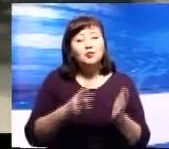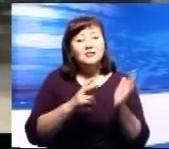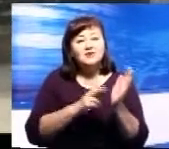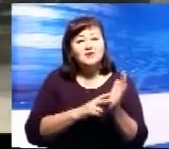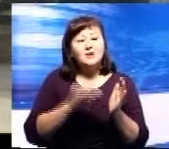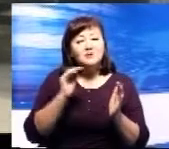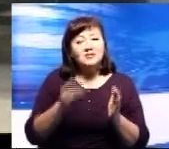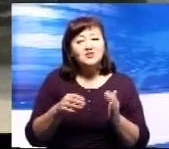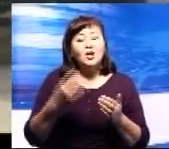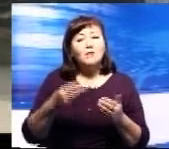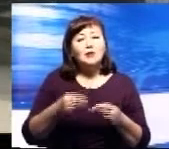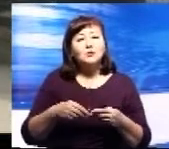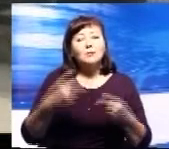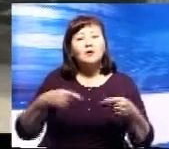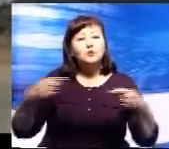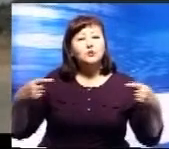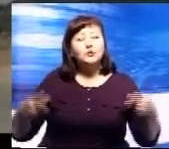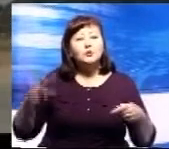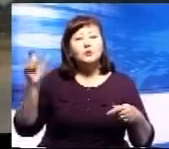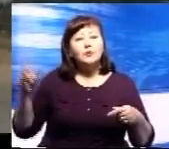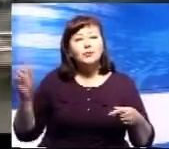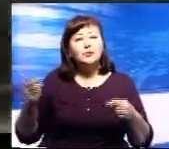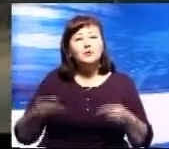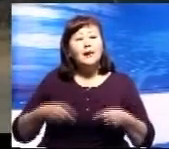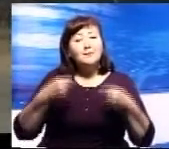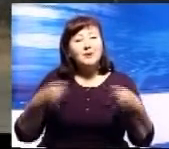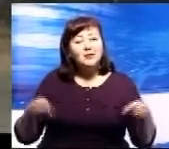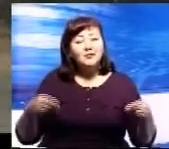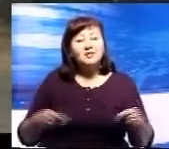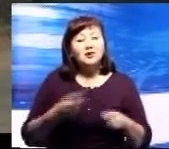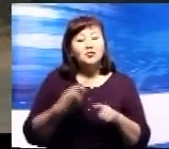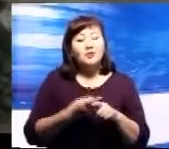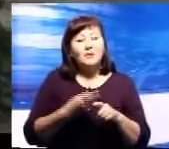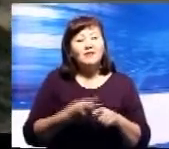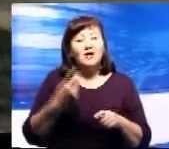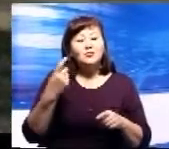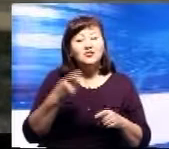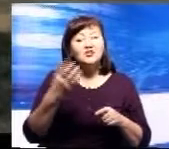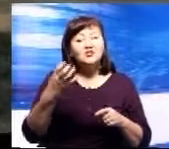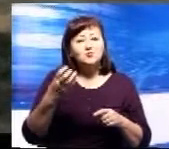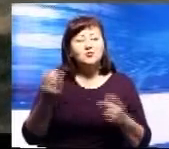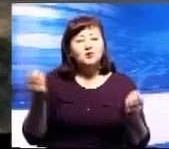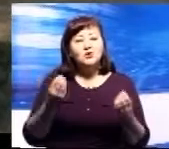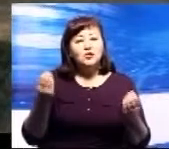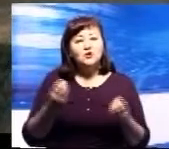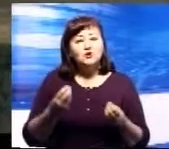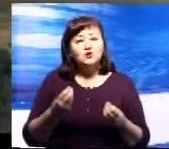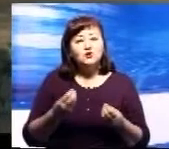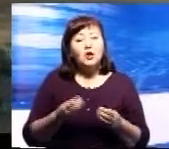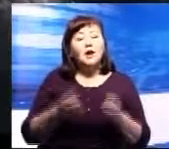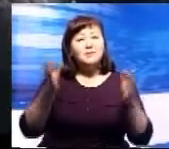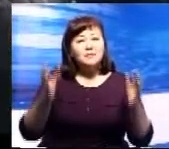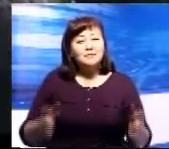потом, уже не стесняясь, перепродают его жителям частного сектора. А особо предприимчивые, пользуясь спросом, перепродают уголь